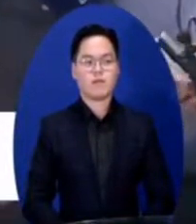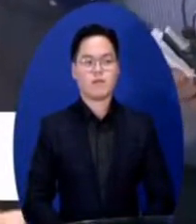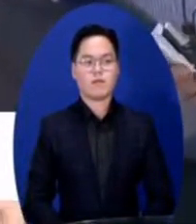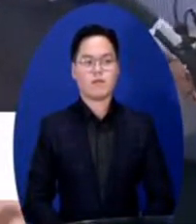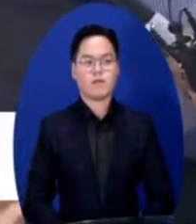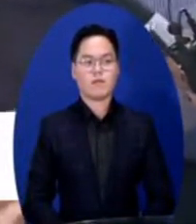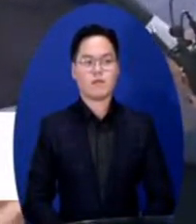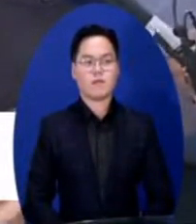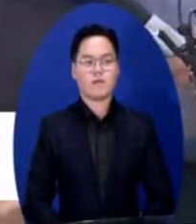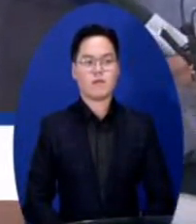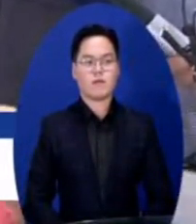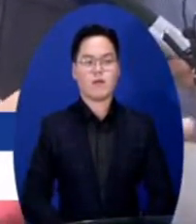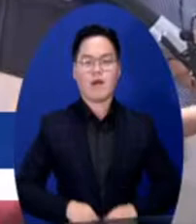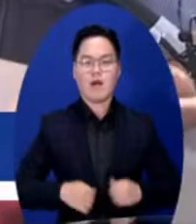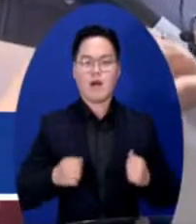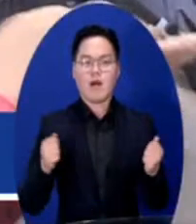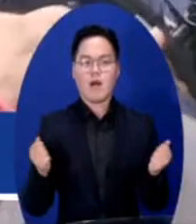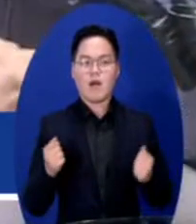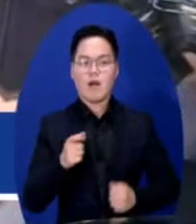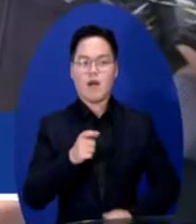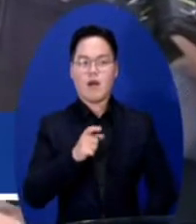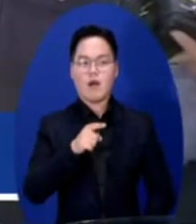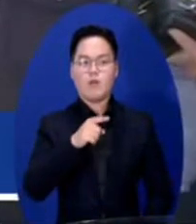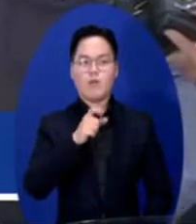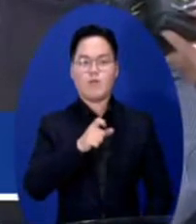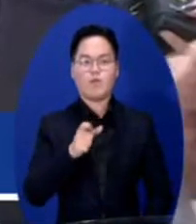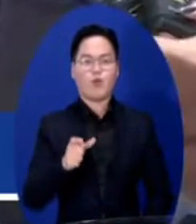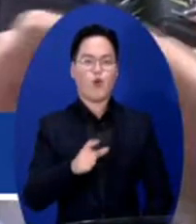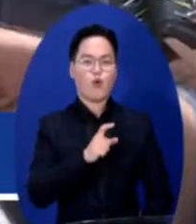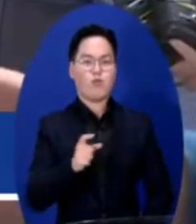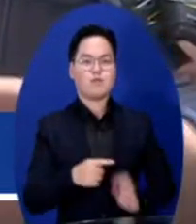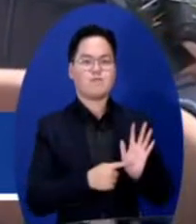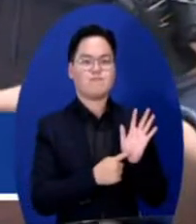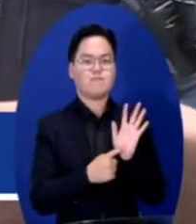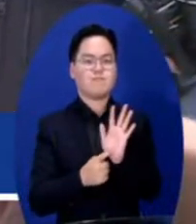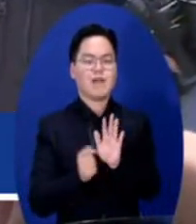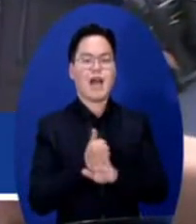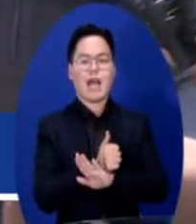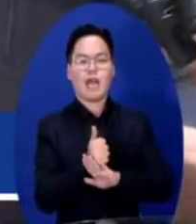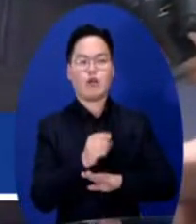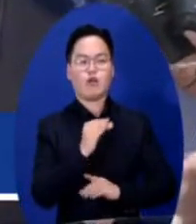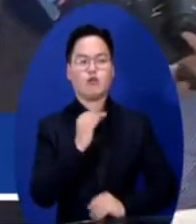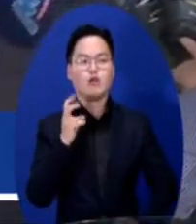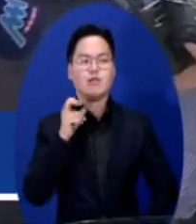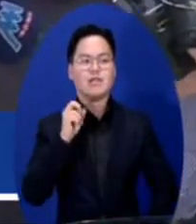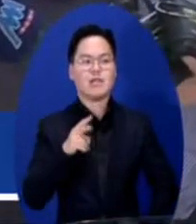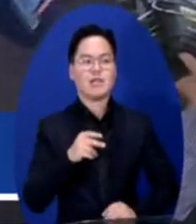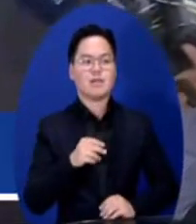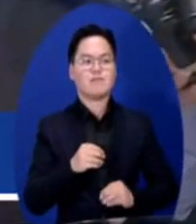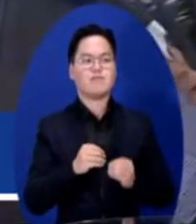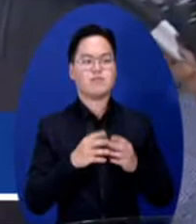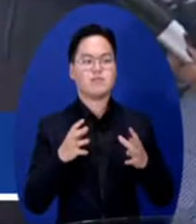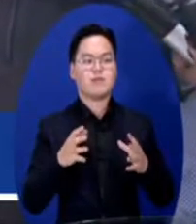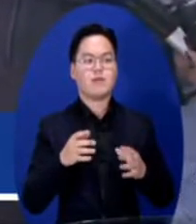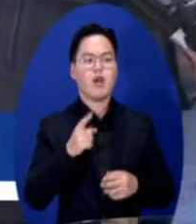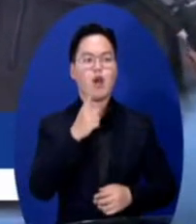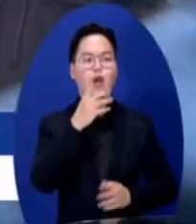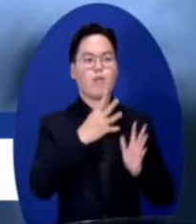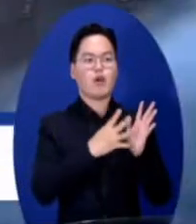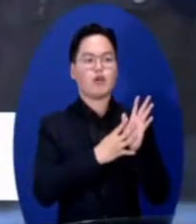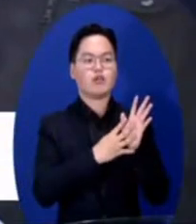энэ малтлахаа үр дүн бас олон нийтэд хүргэх байл жуулчлалын бүтээгдэхүүн бол